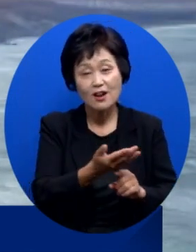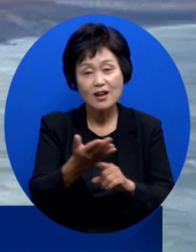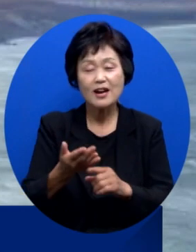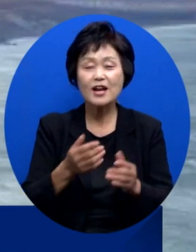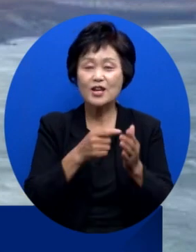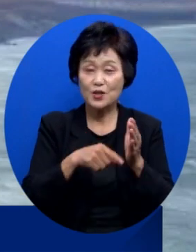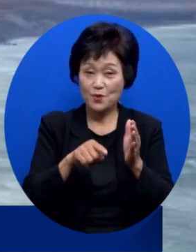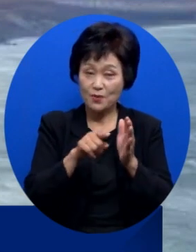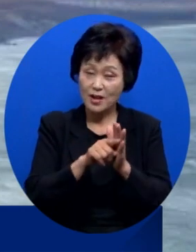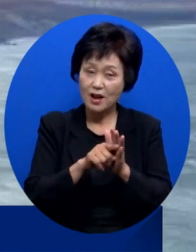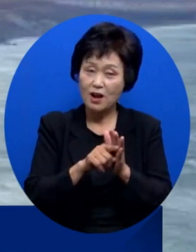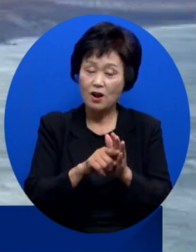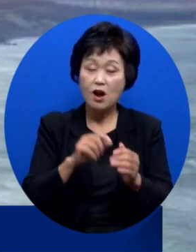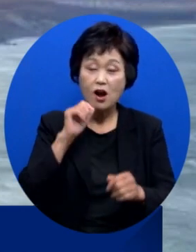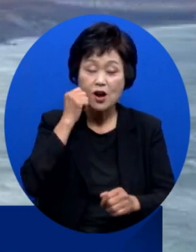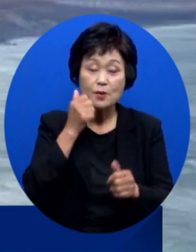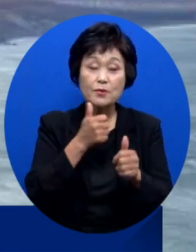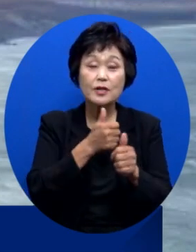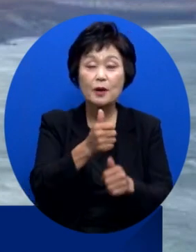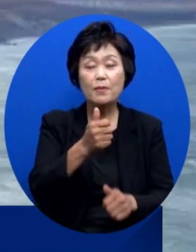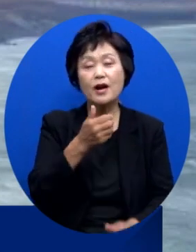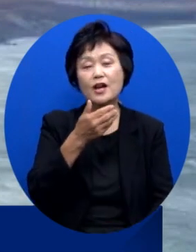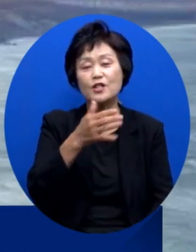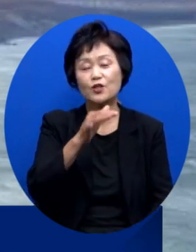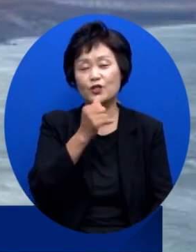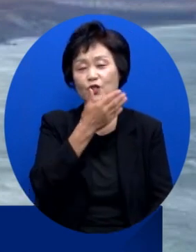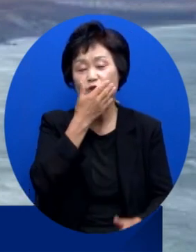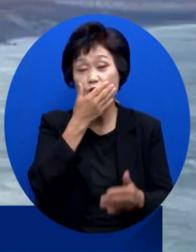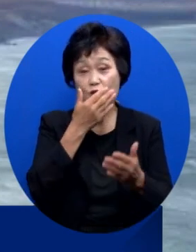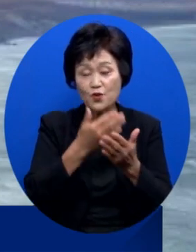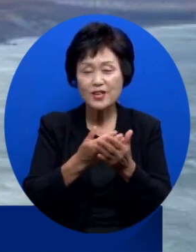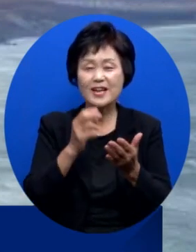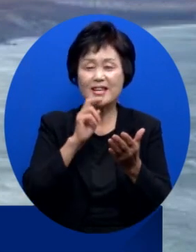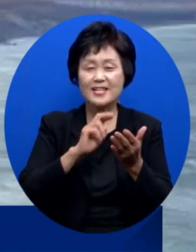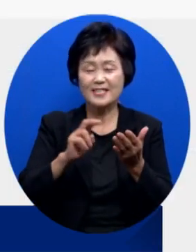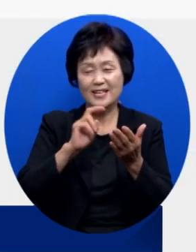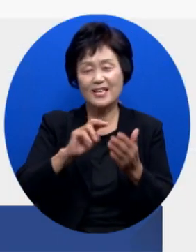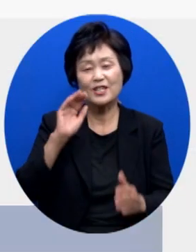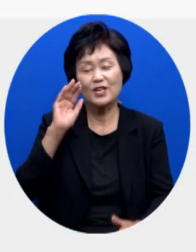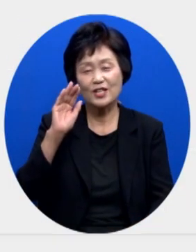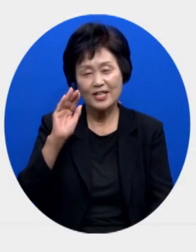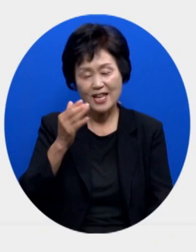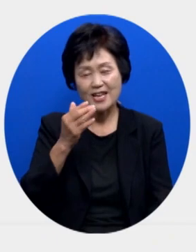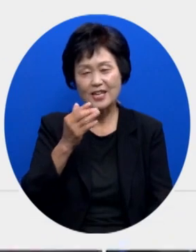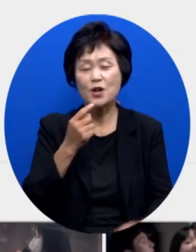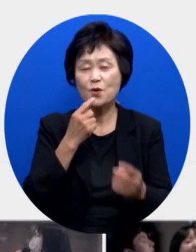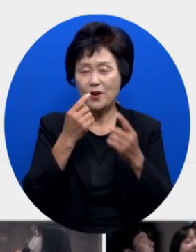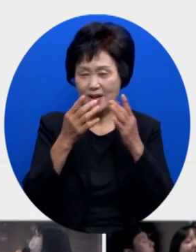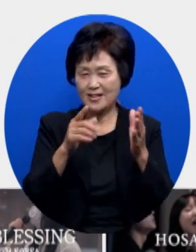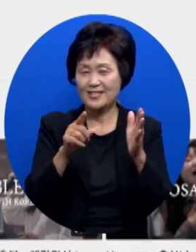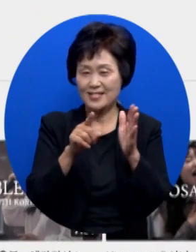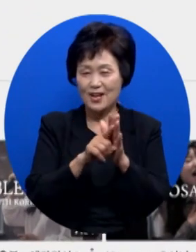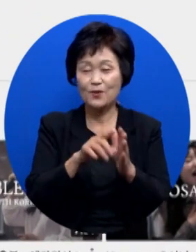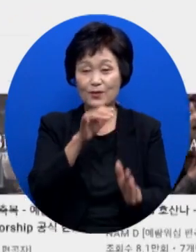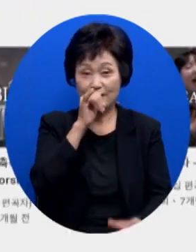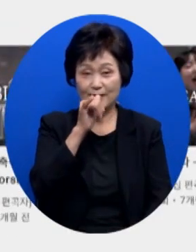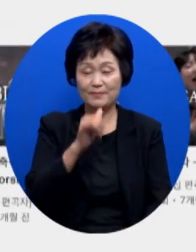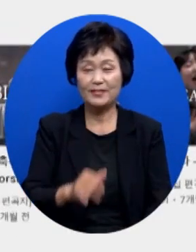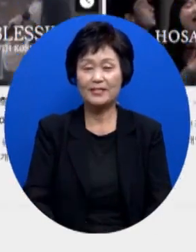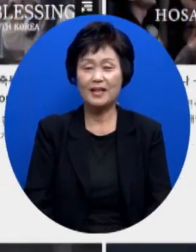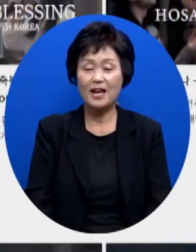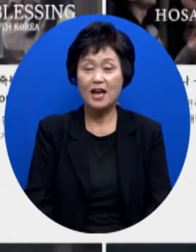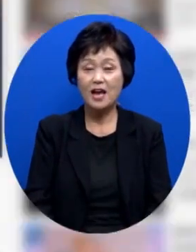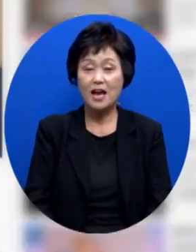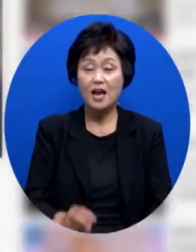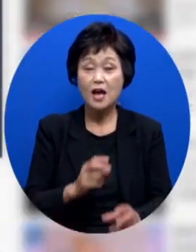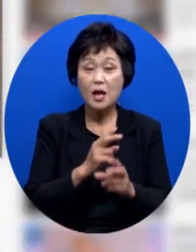어려움을 극복하는 귀한 고백의 도구가 되리라고 저는 확신하거든요. 자작곡과 미디어 사역을 통한